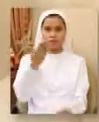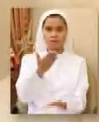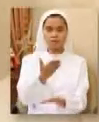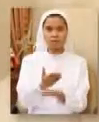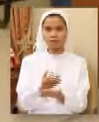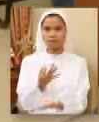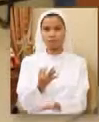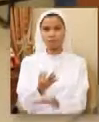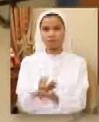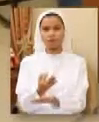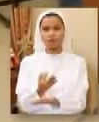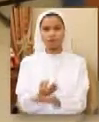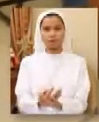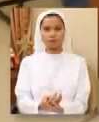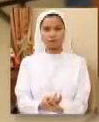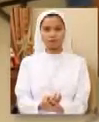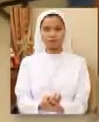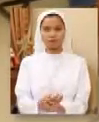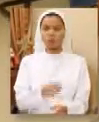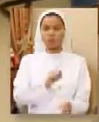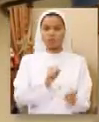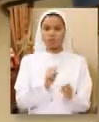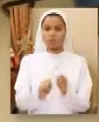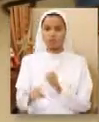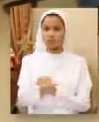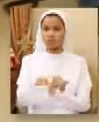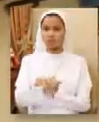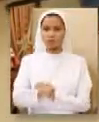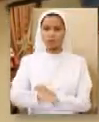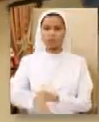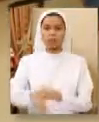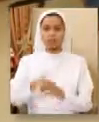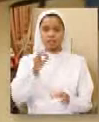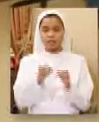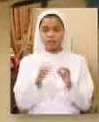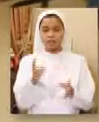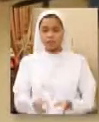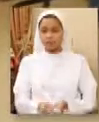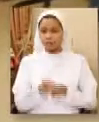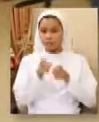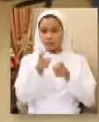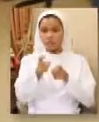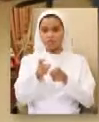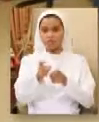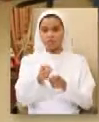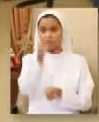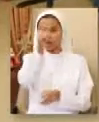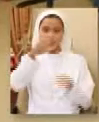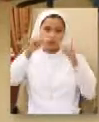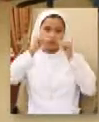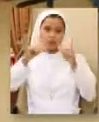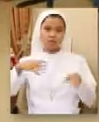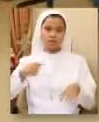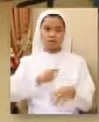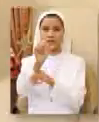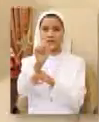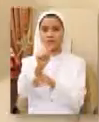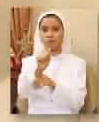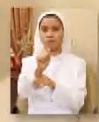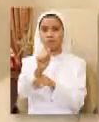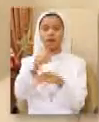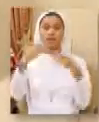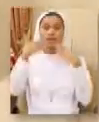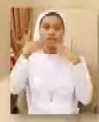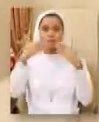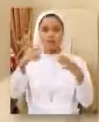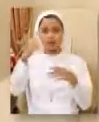Bishop, when you give, it returns to you 100-fold. Kaya lalo na sa paggagawa ng atong satsang-satong mga simbahan.